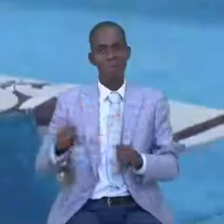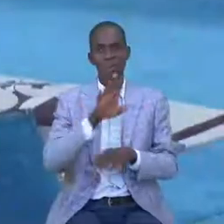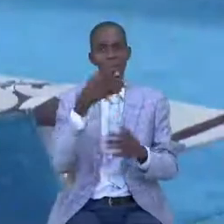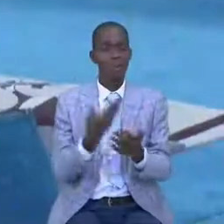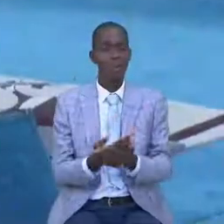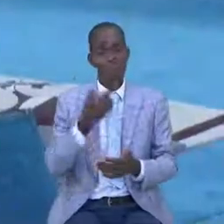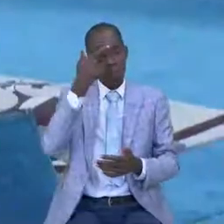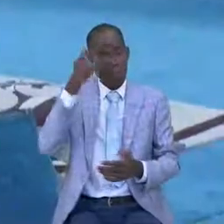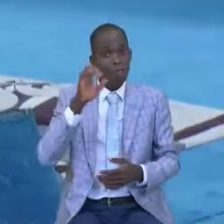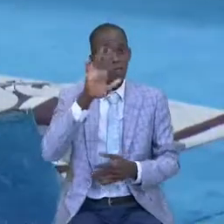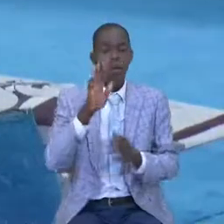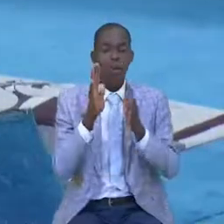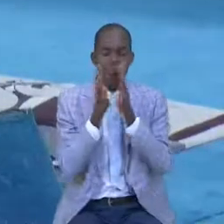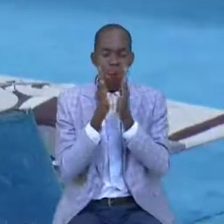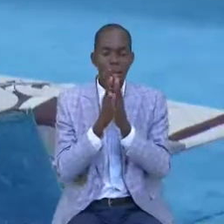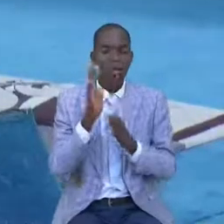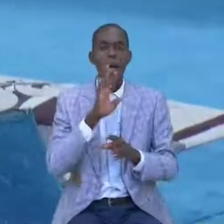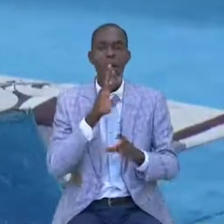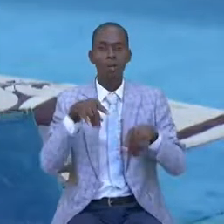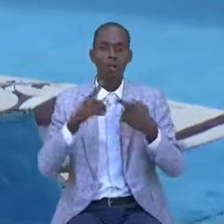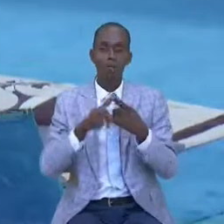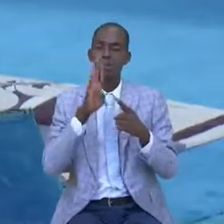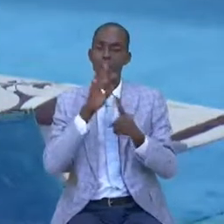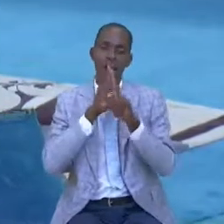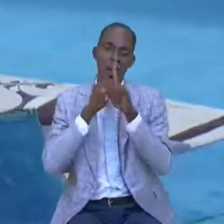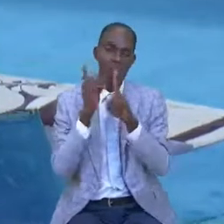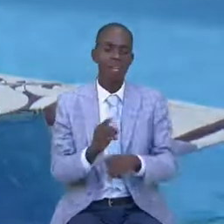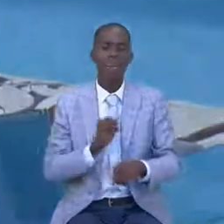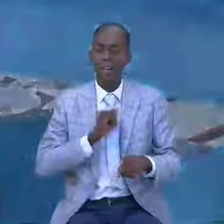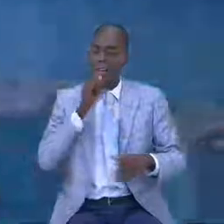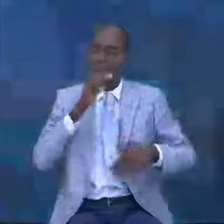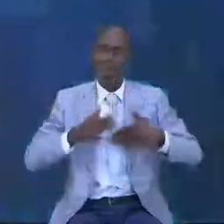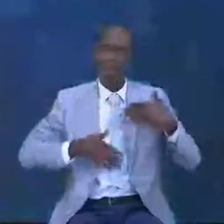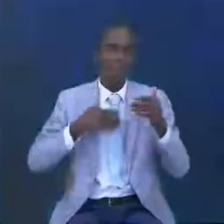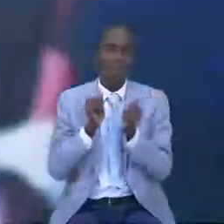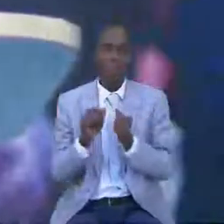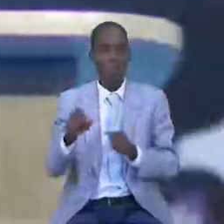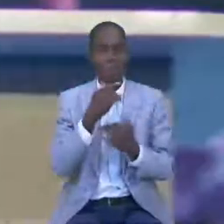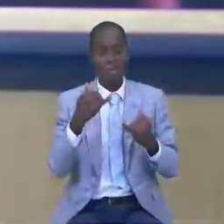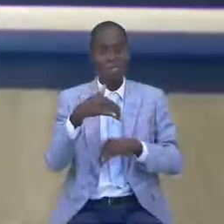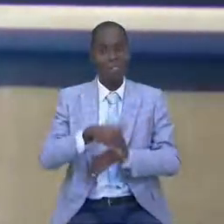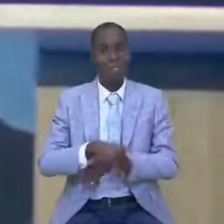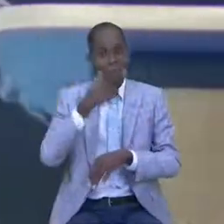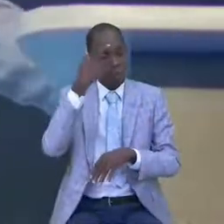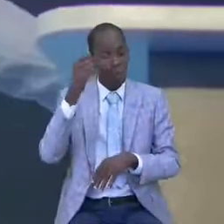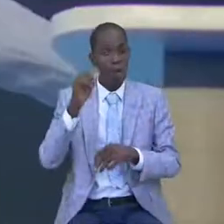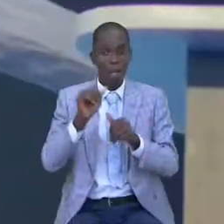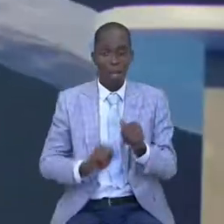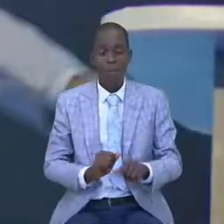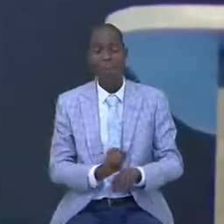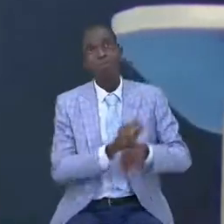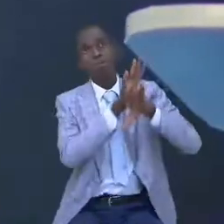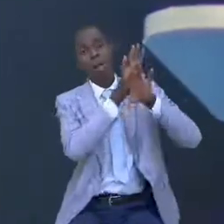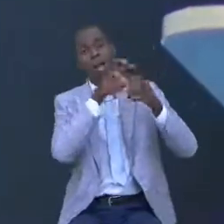le ferai. Oh, je suis ravi de joie. Je suis très content de vous. Vos prières seront